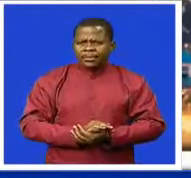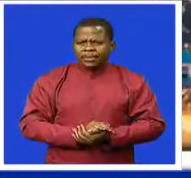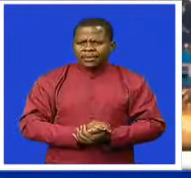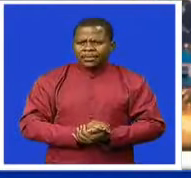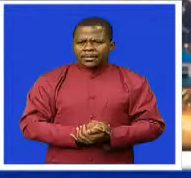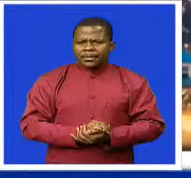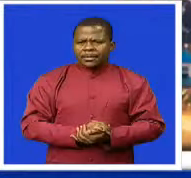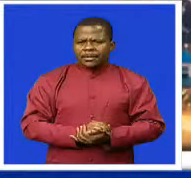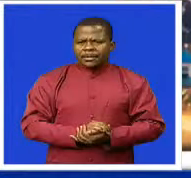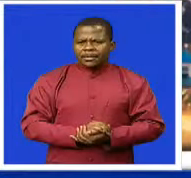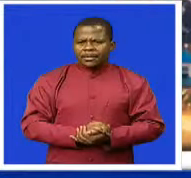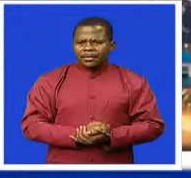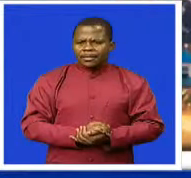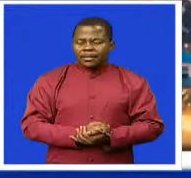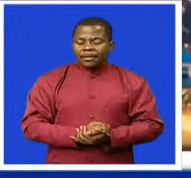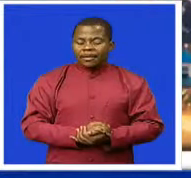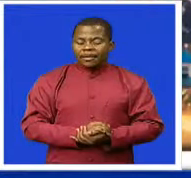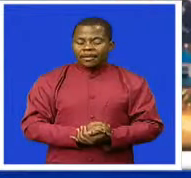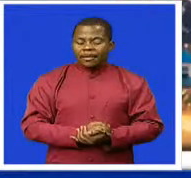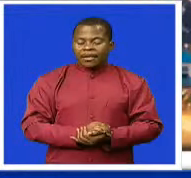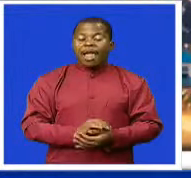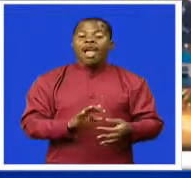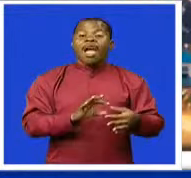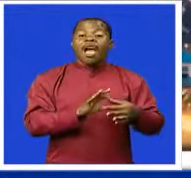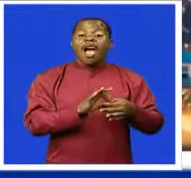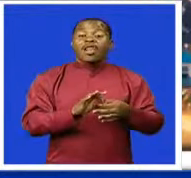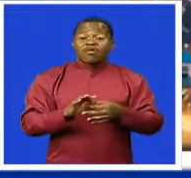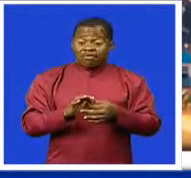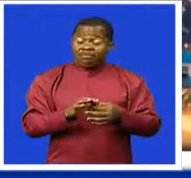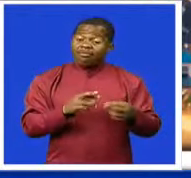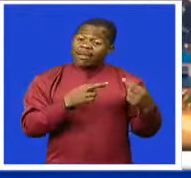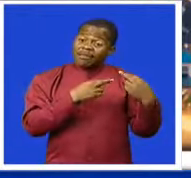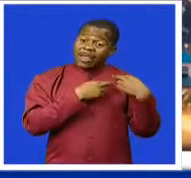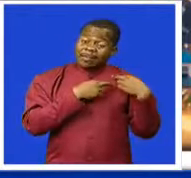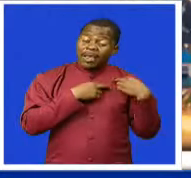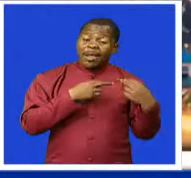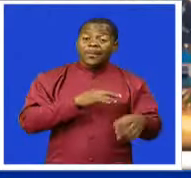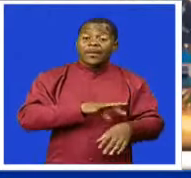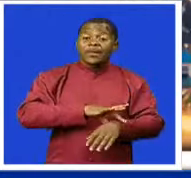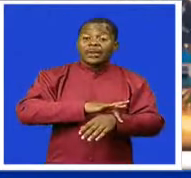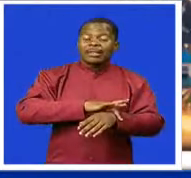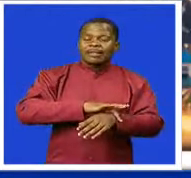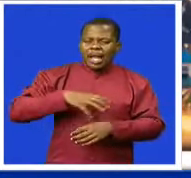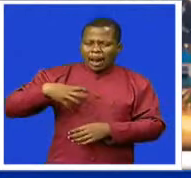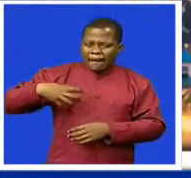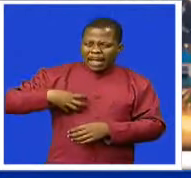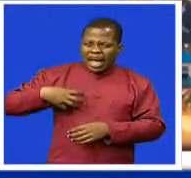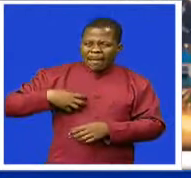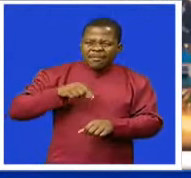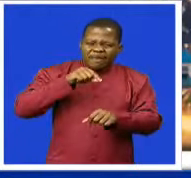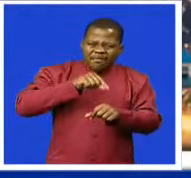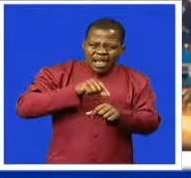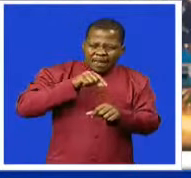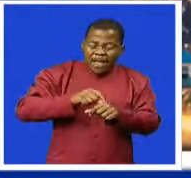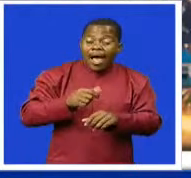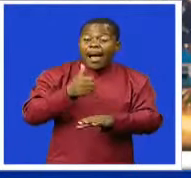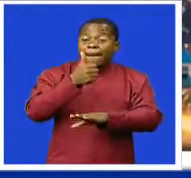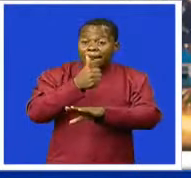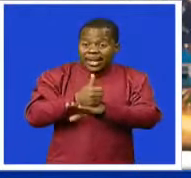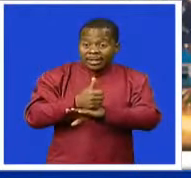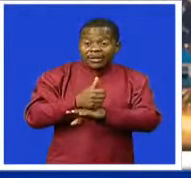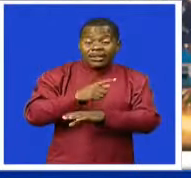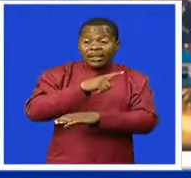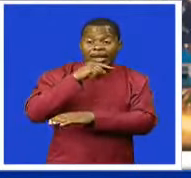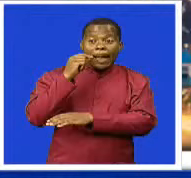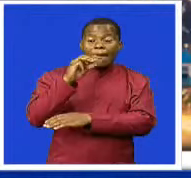Umphathi wenhlangano lebukwe sifo samdlavuza wemabele kanye newesibeletho dengetile kubheka uthi kumcoka ukuthi sive sibakhumbule labo labaphila